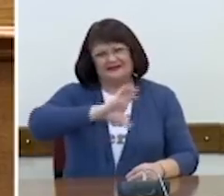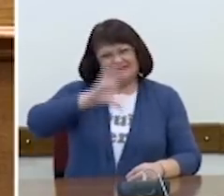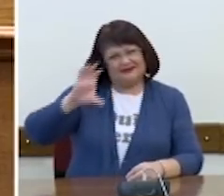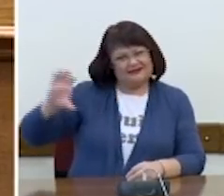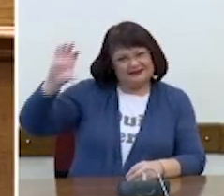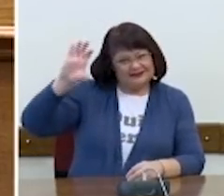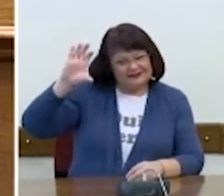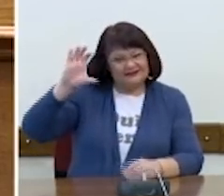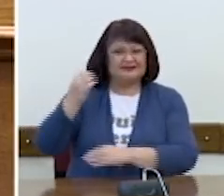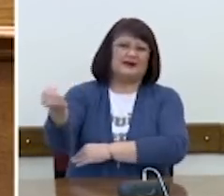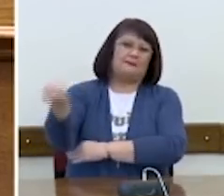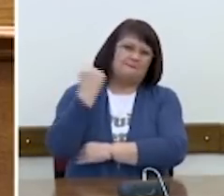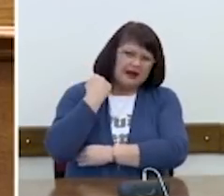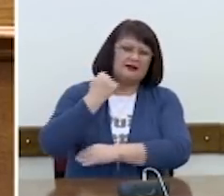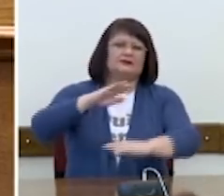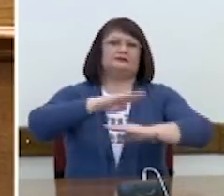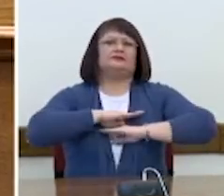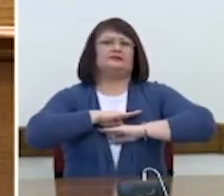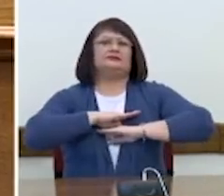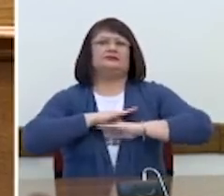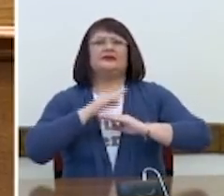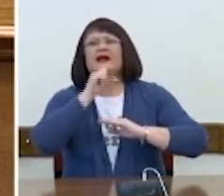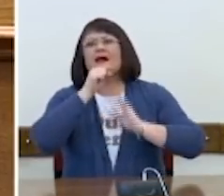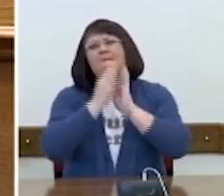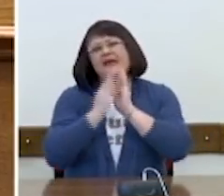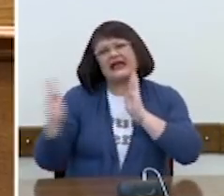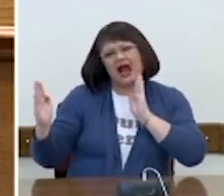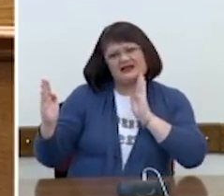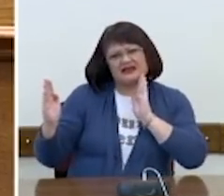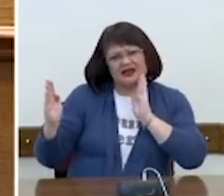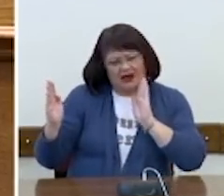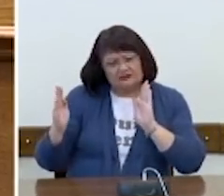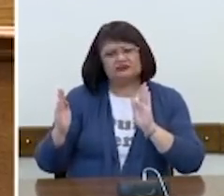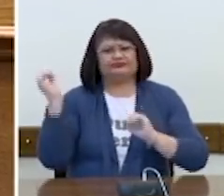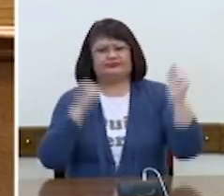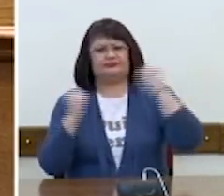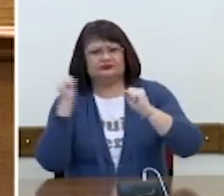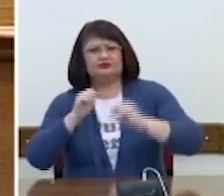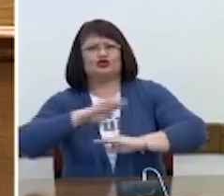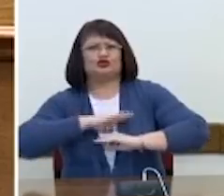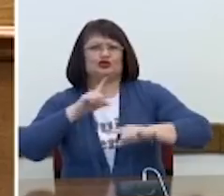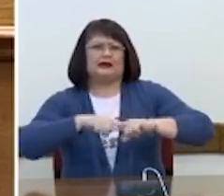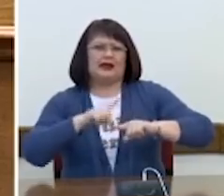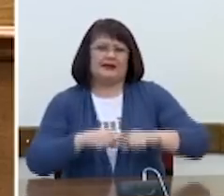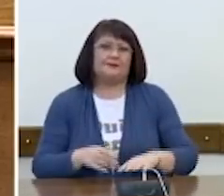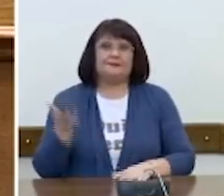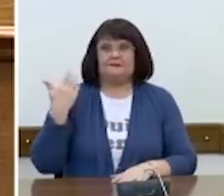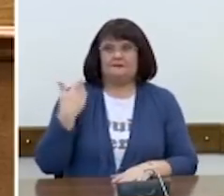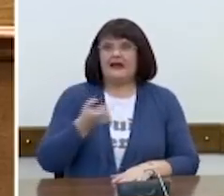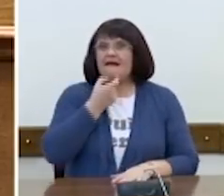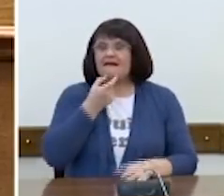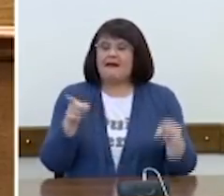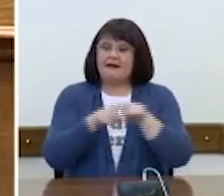του ελληνικού στρατού στη Μικρά Ασία. Λίγους μήνες βέβαια, αφότου μαζί με τη Βρετανία τότε, ο